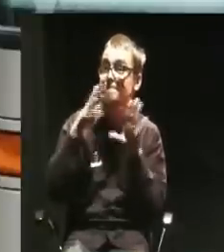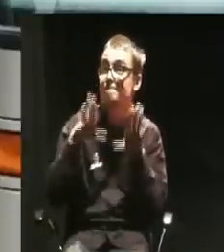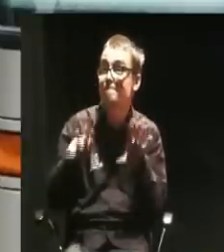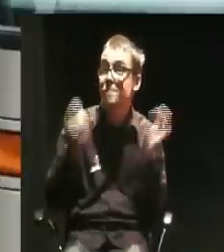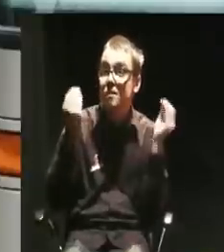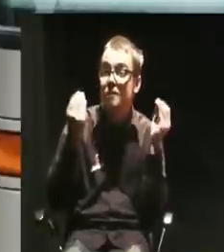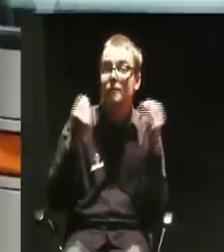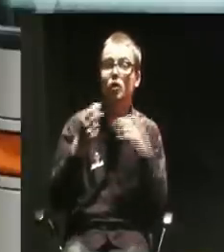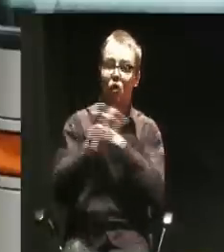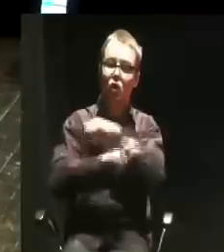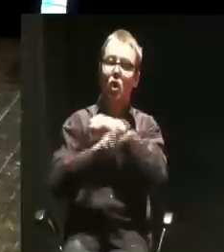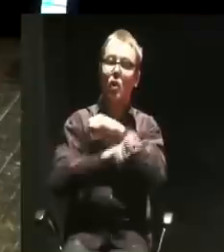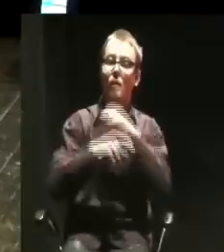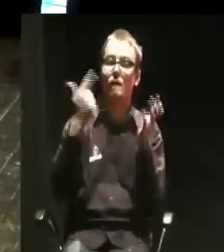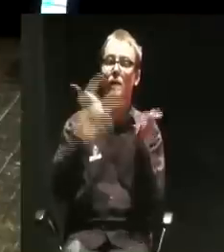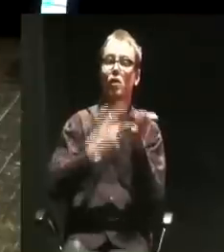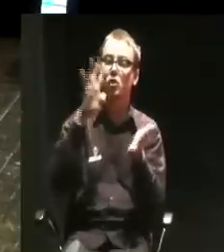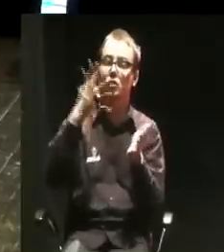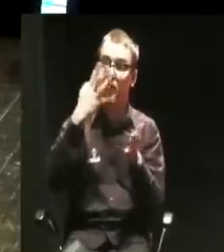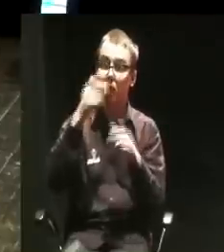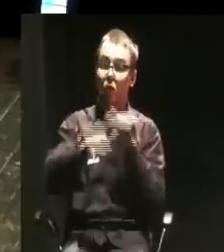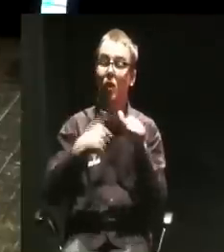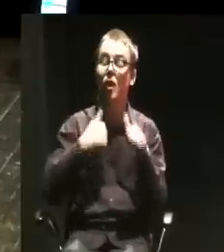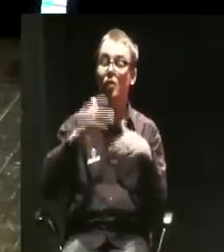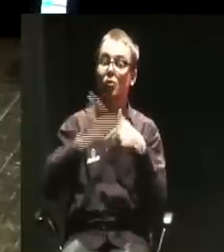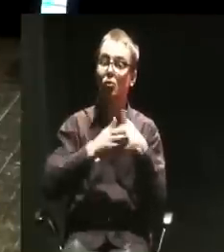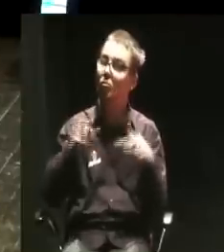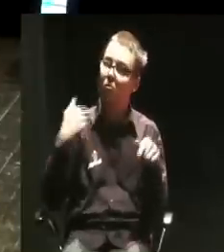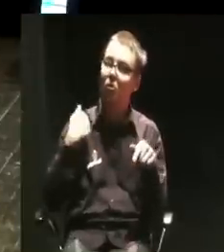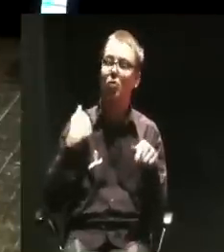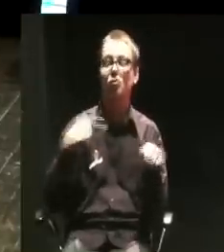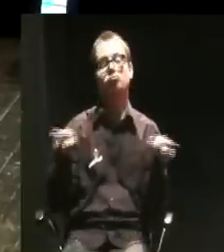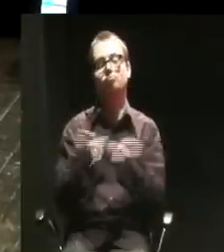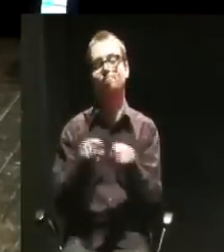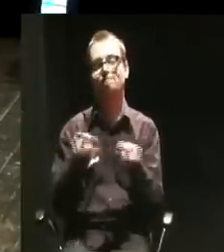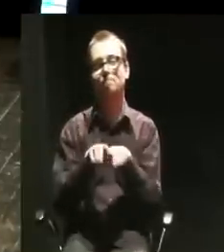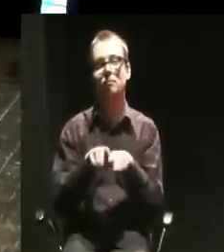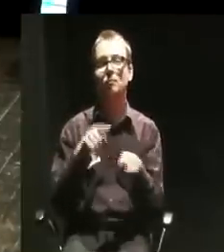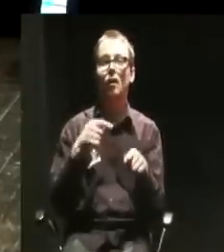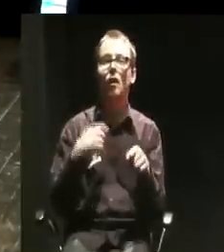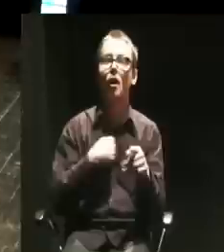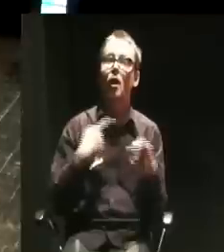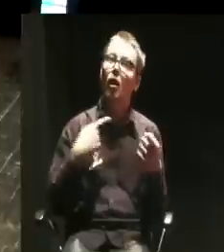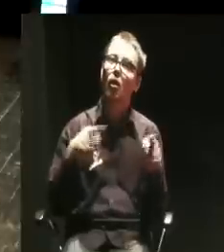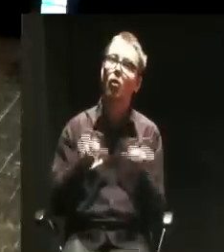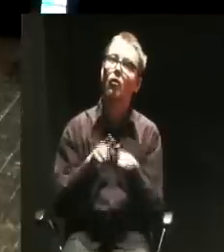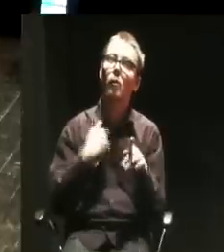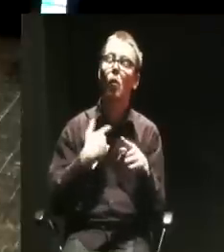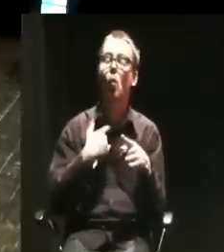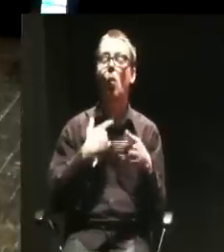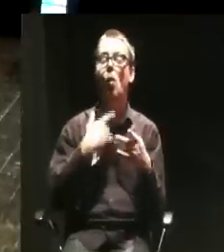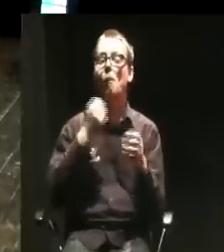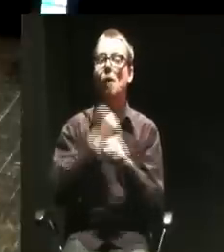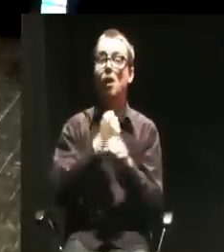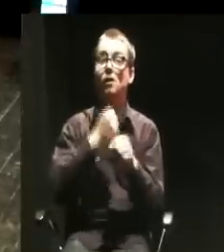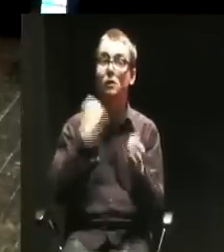sierpniu wziąłem ślub, ale również wtedy straciłem pracę w grudniu, gdy okazało